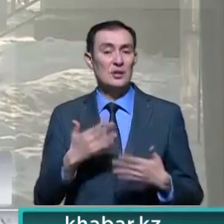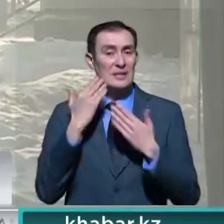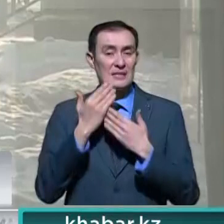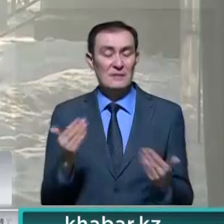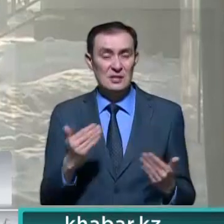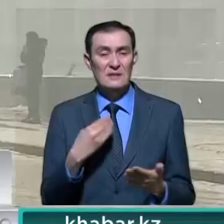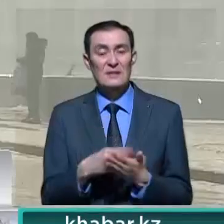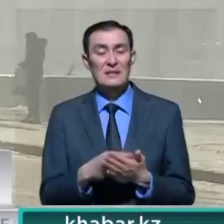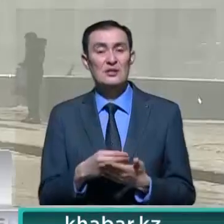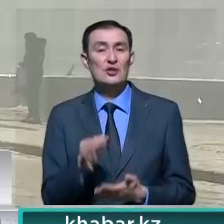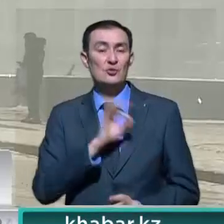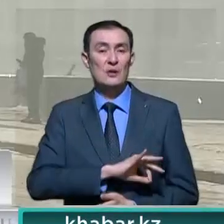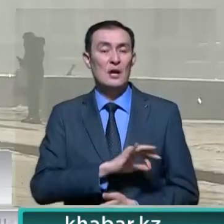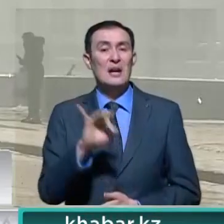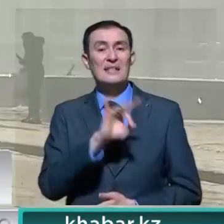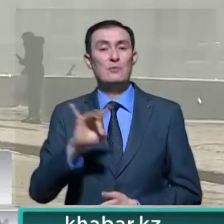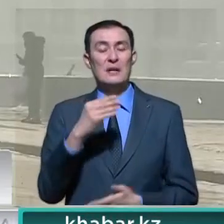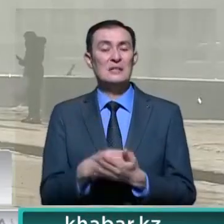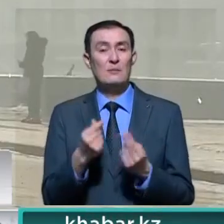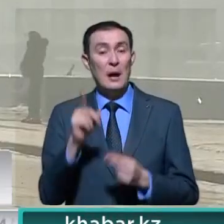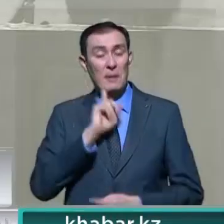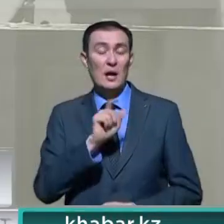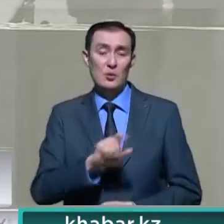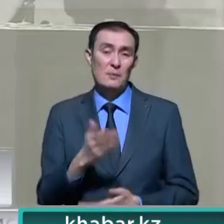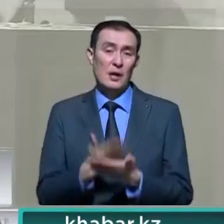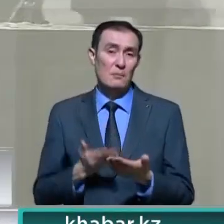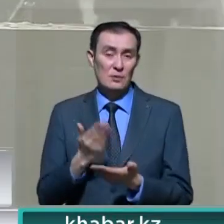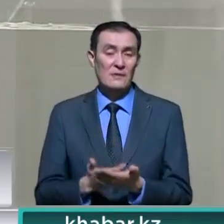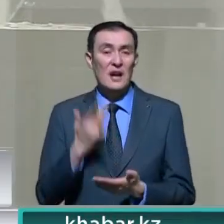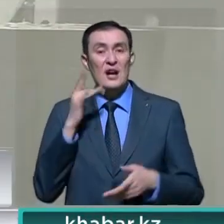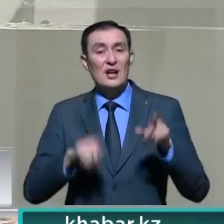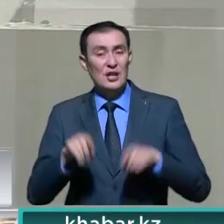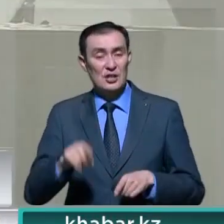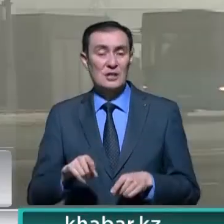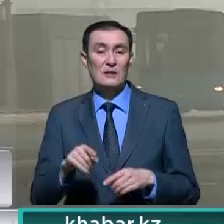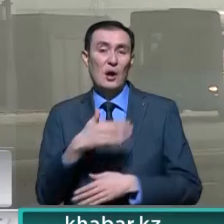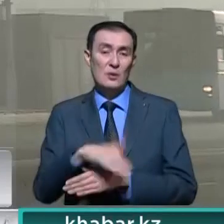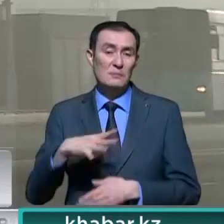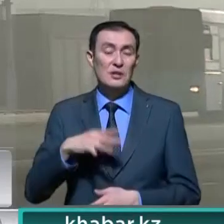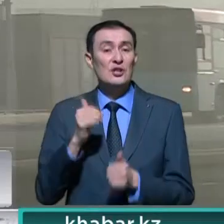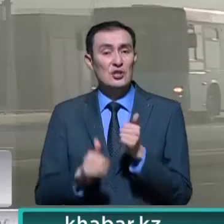газификации идет за счет республиканского бюджета. А пока жителям рекомендовано реже выходить из помещений